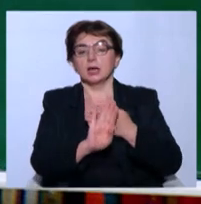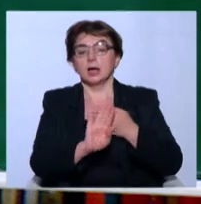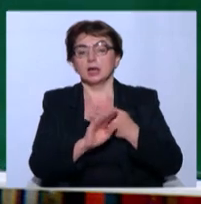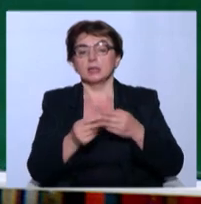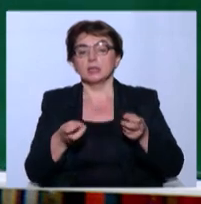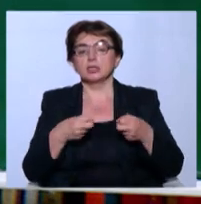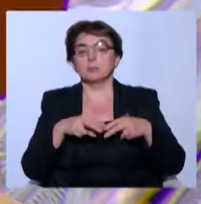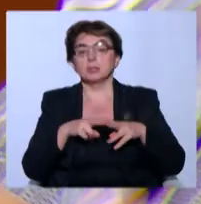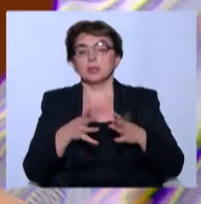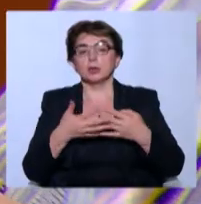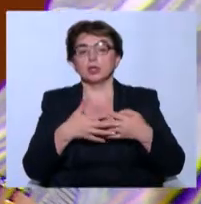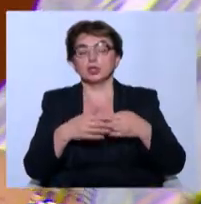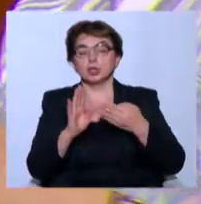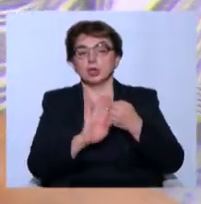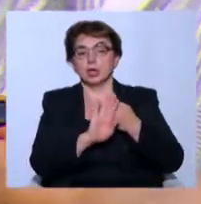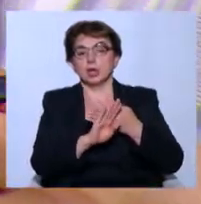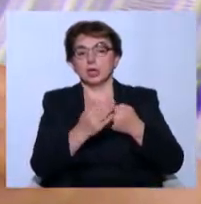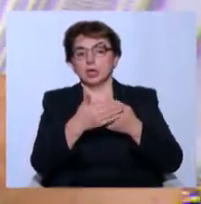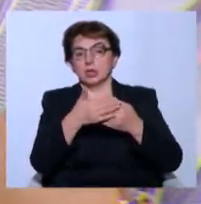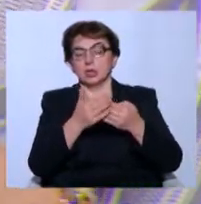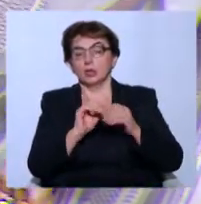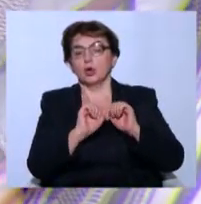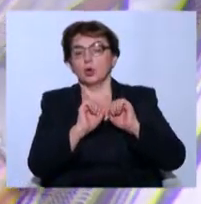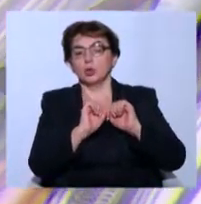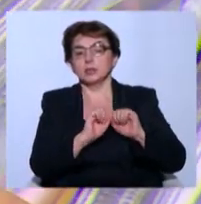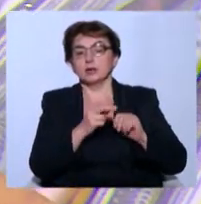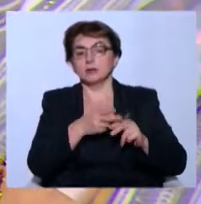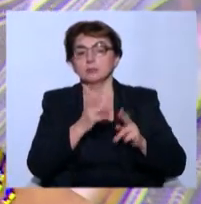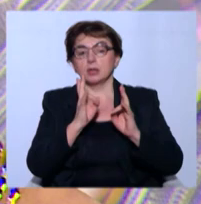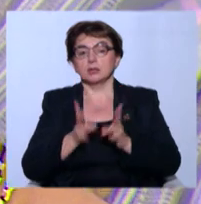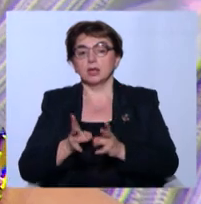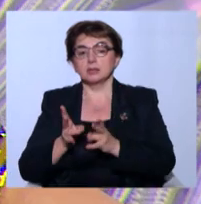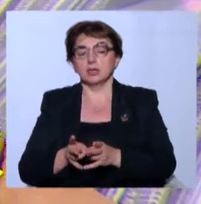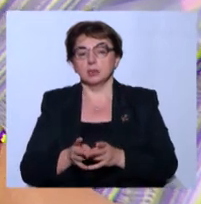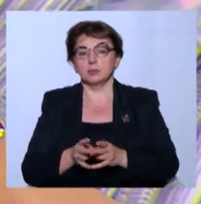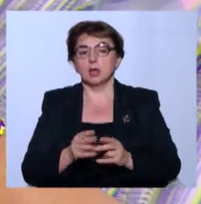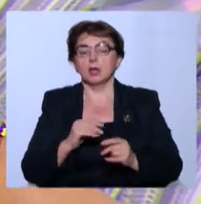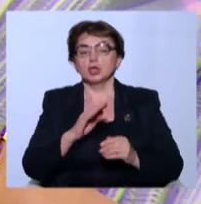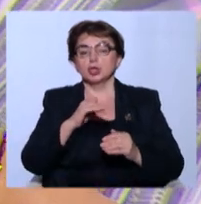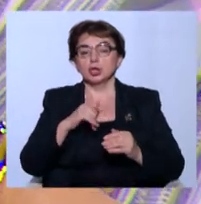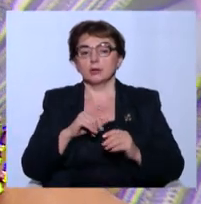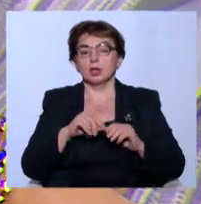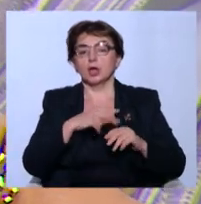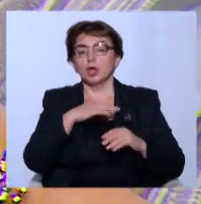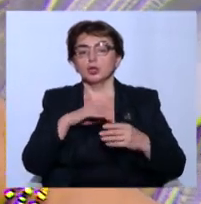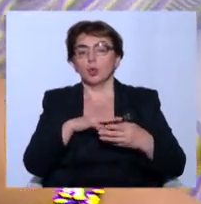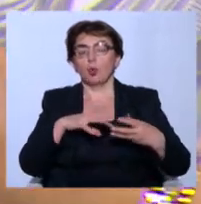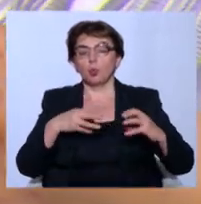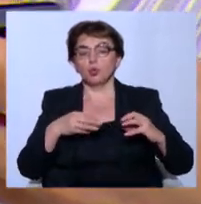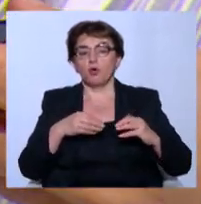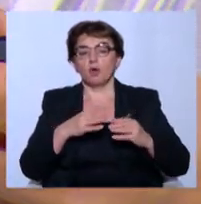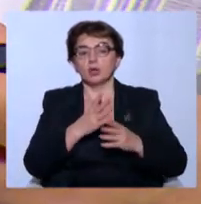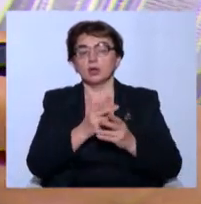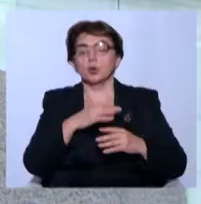შემერთებელ ქსოვილოვანი შრე, რომელიც იცავს მას დაზიანებისაგან. შემდეგ მოდის გლუვკუნთოვანი შრე და